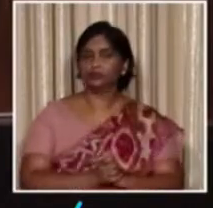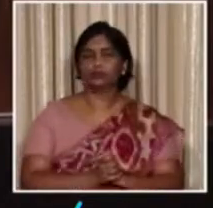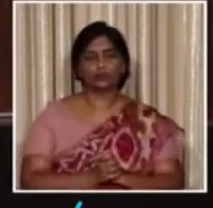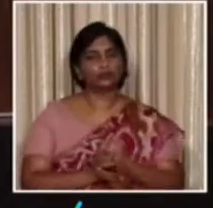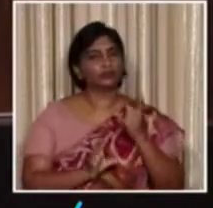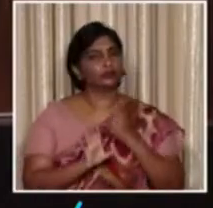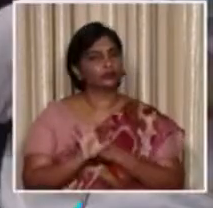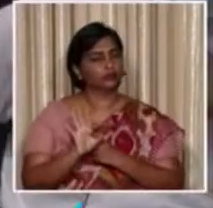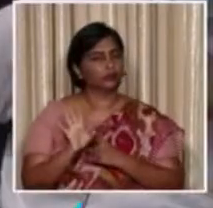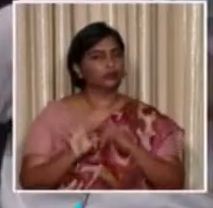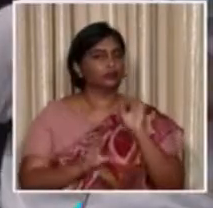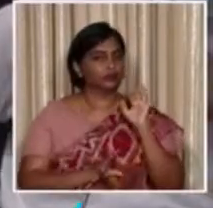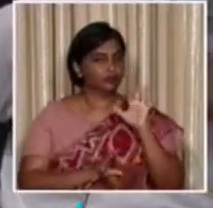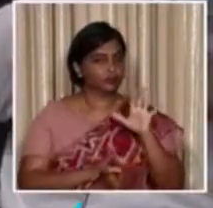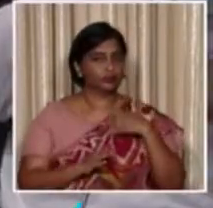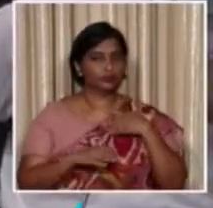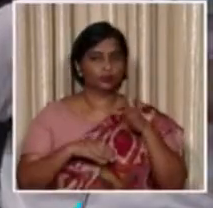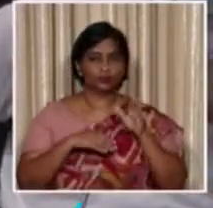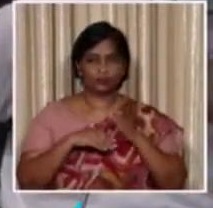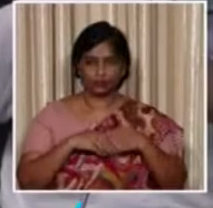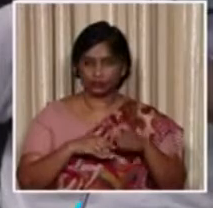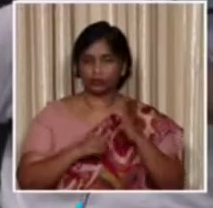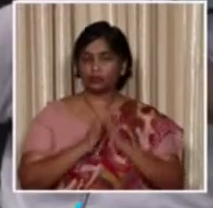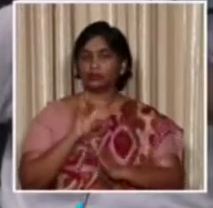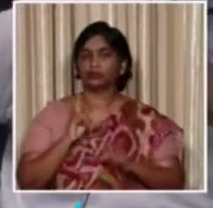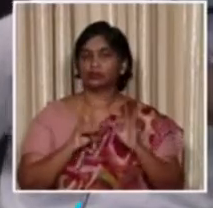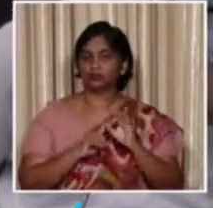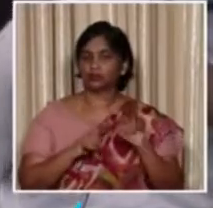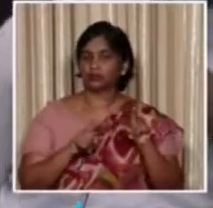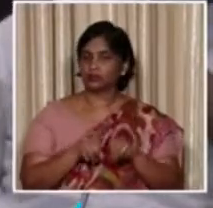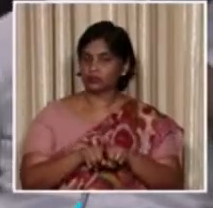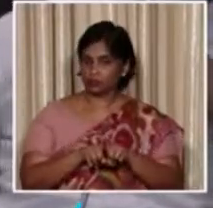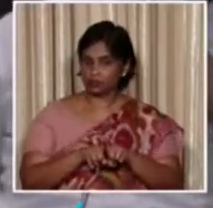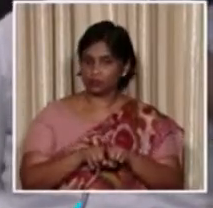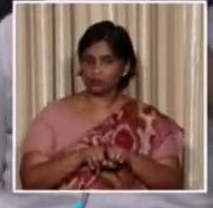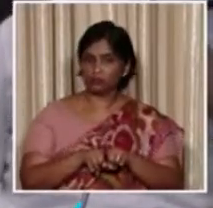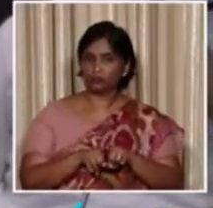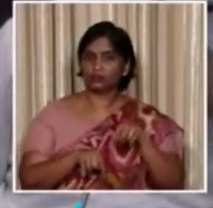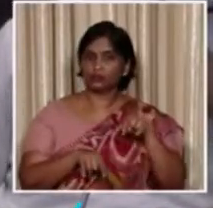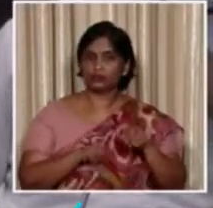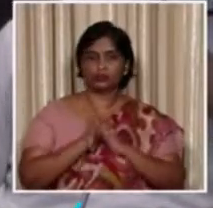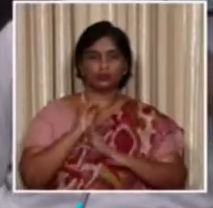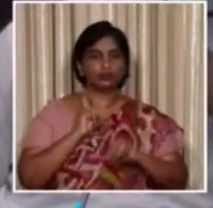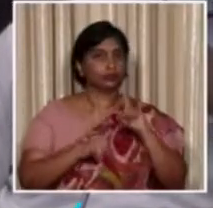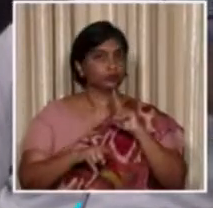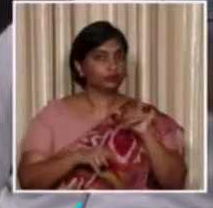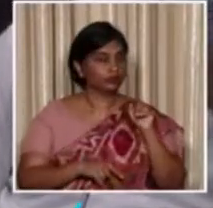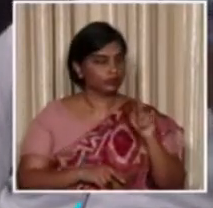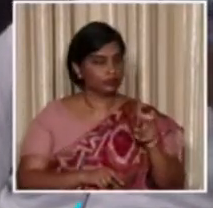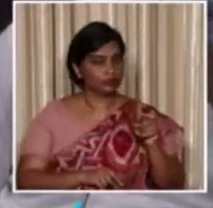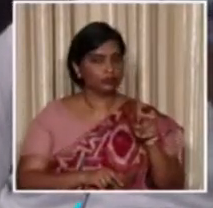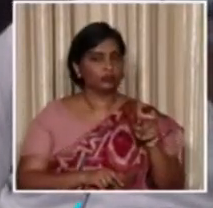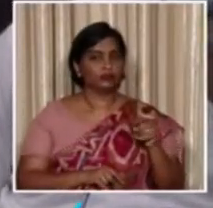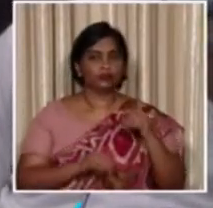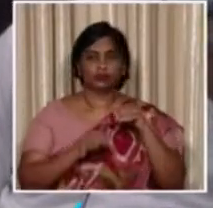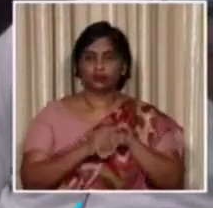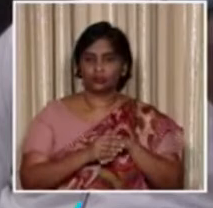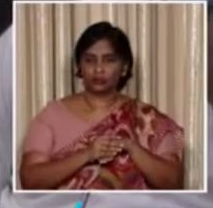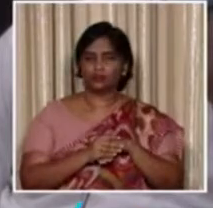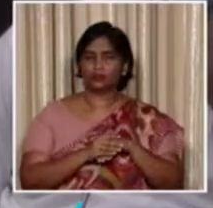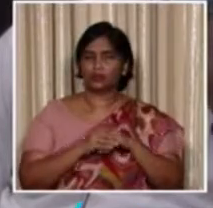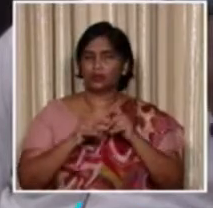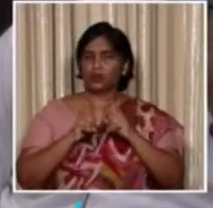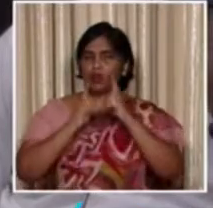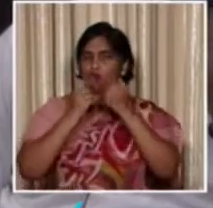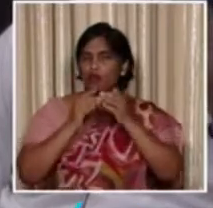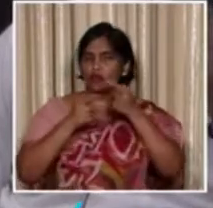අවුරුදු 5ක් කරපු අමාත්‍යවරයෙක් විදියට මේ අමාත්‍යංශයේ තිබෙන අගමුල